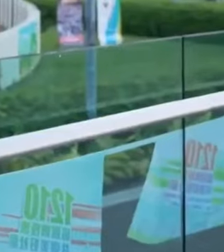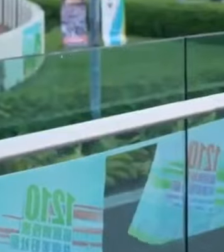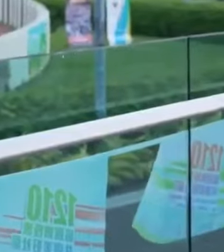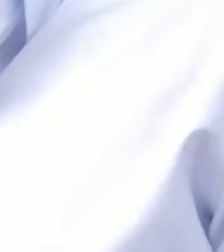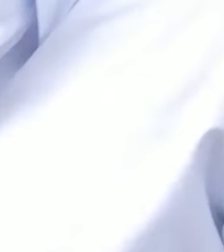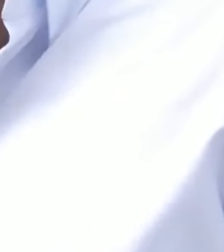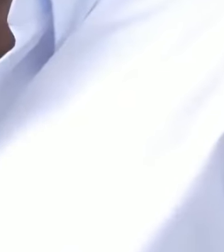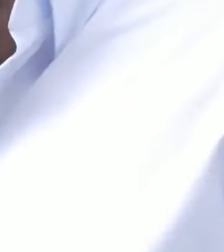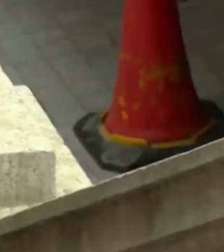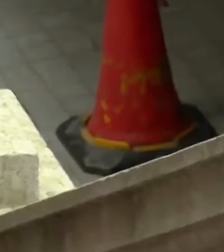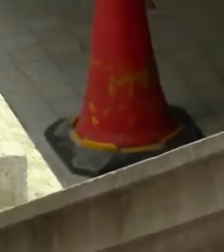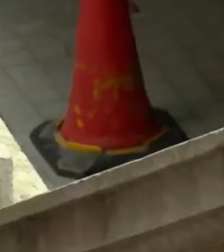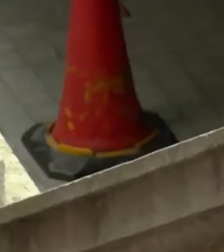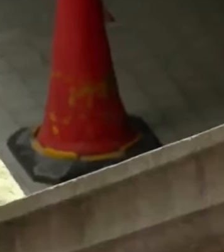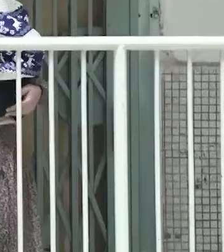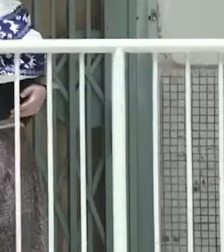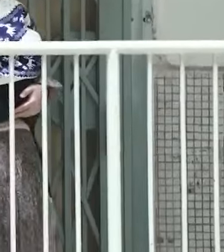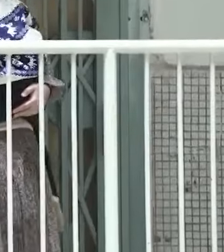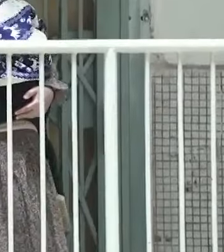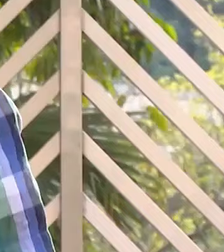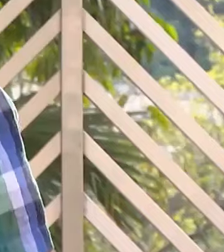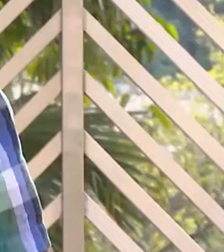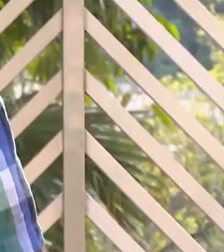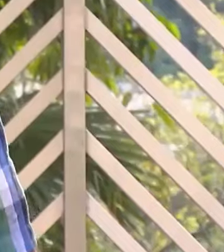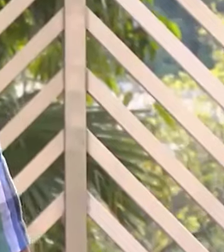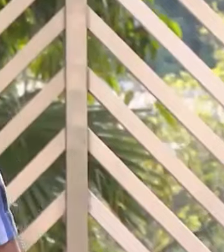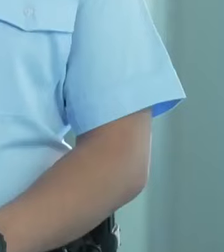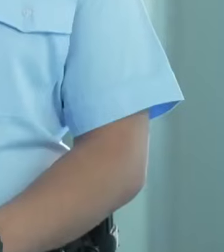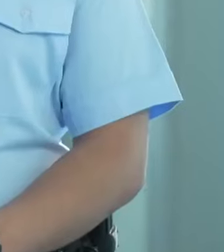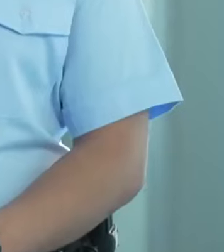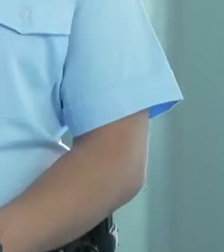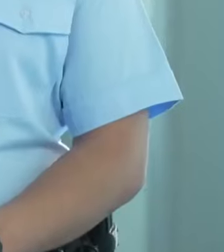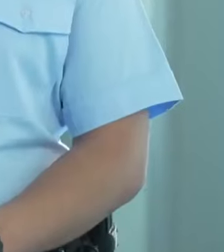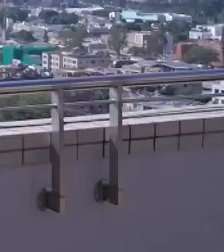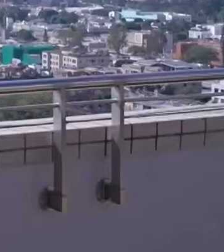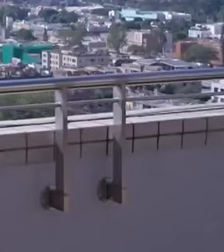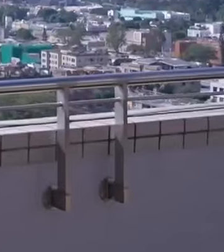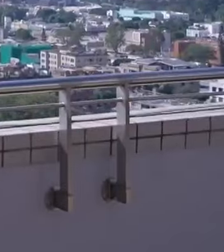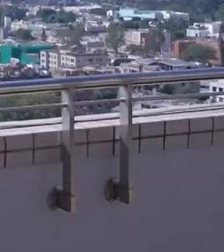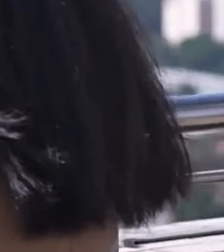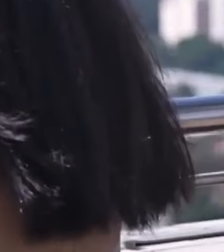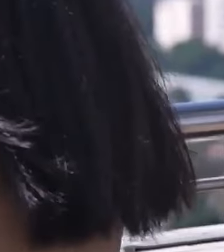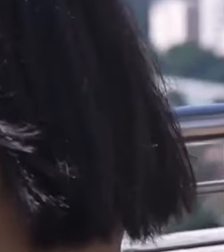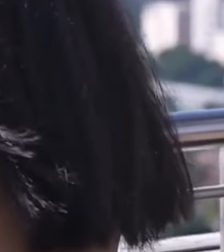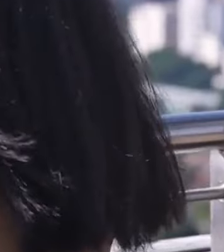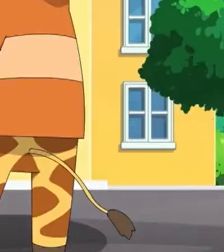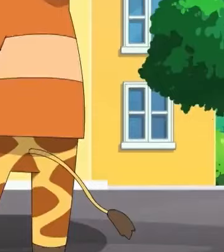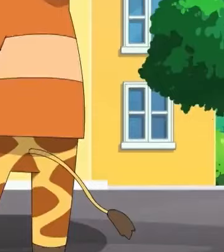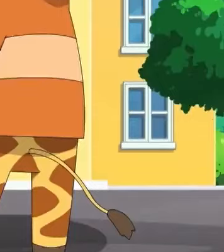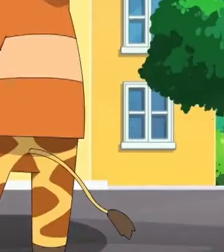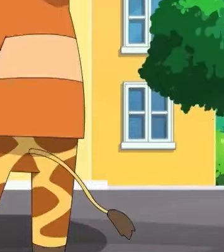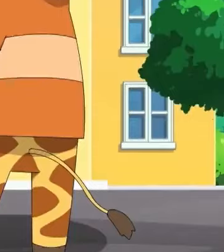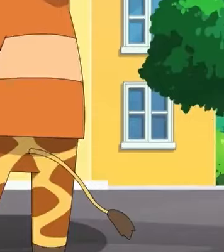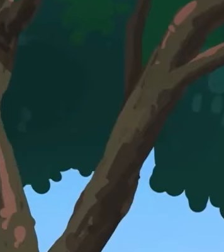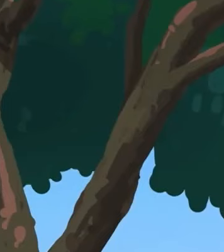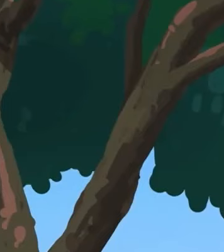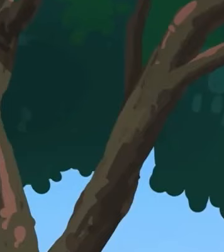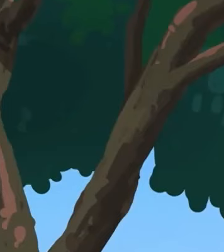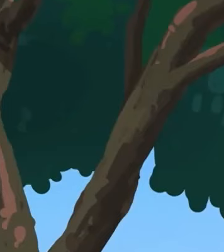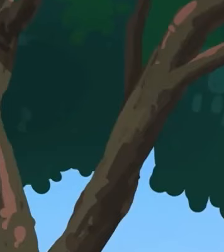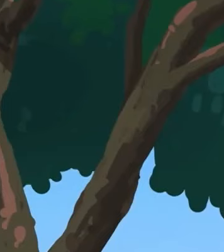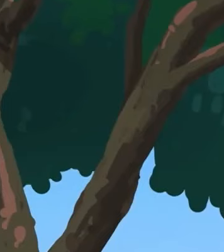不同界别、不同种族的人，怎样受到基本法保障呢？ 基本法是维持香港的基石。 包头英博士深